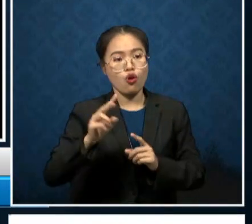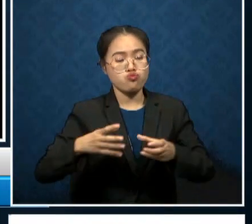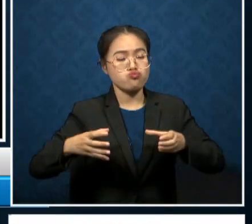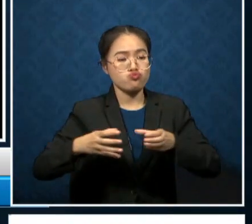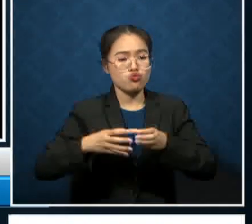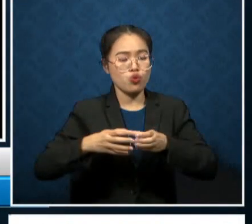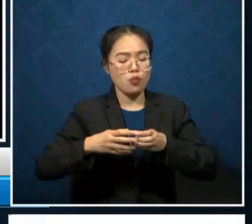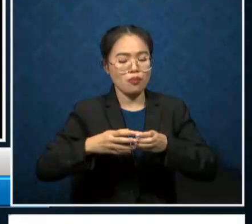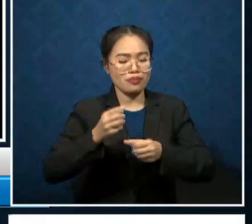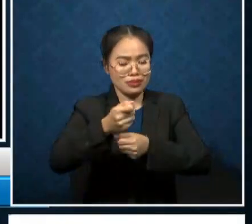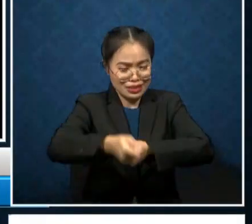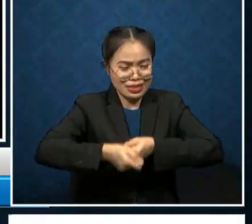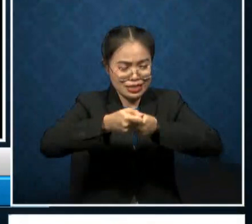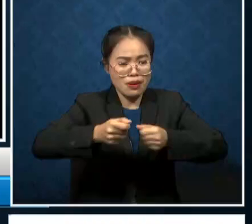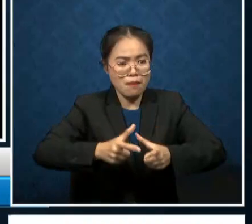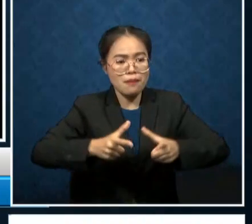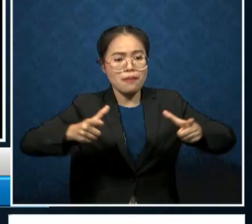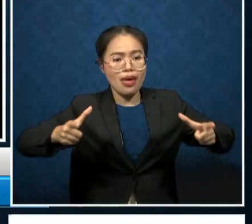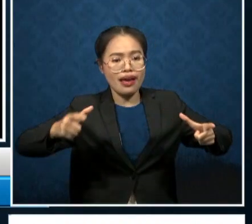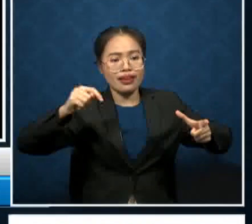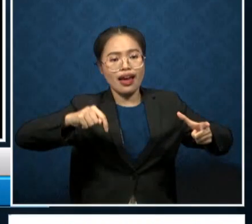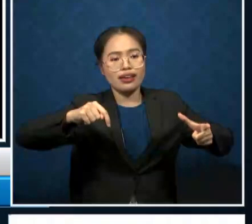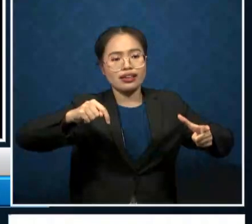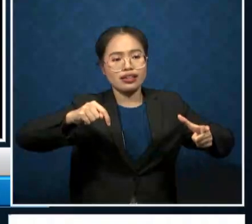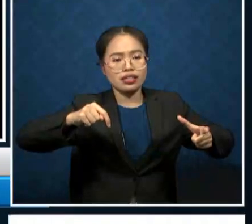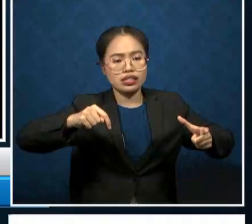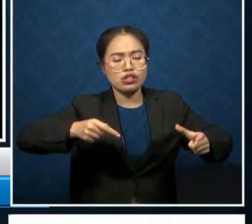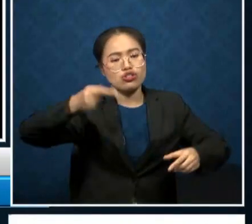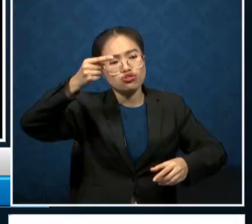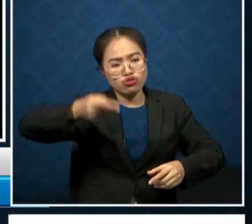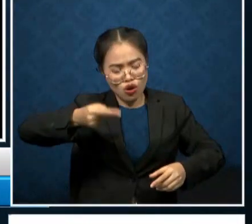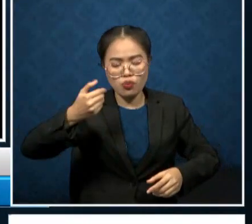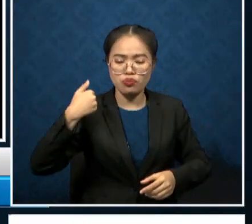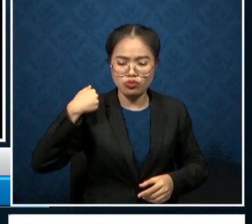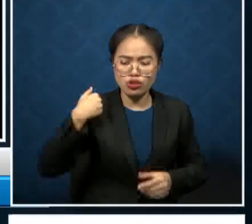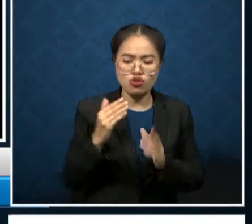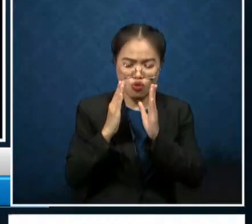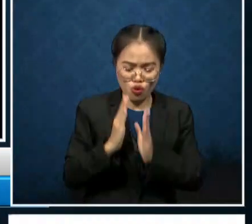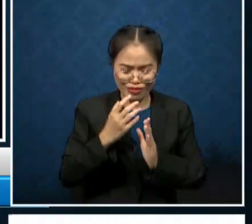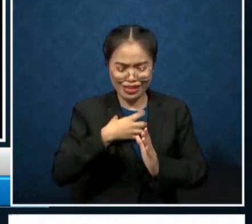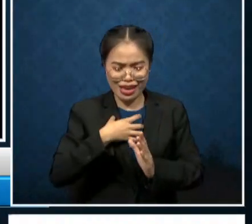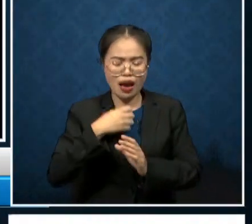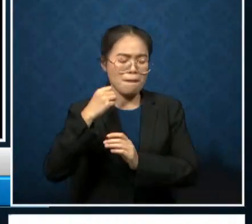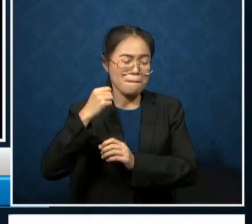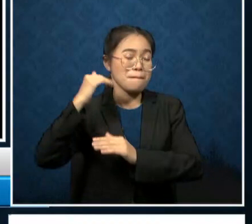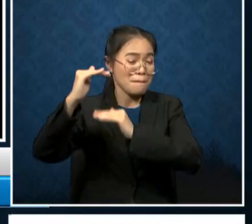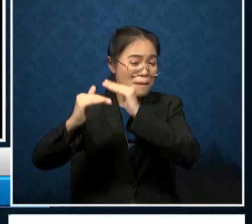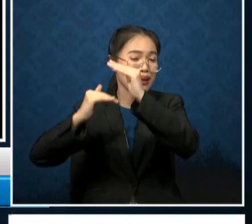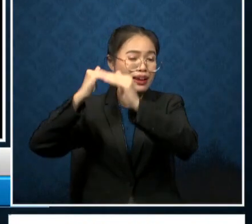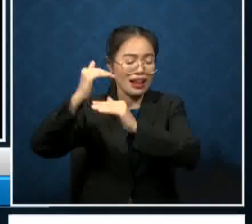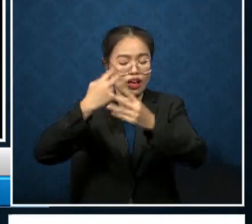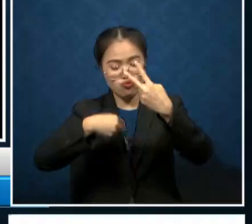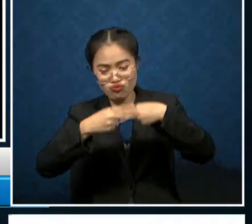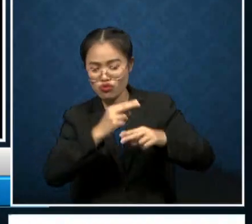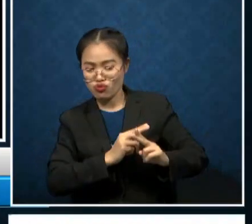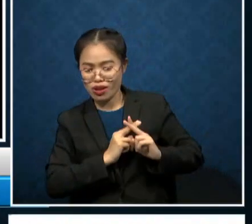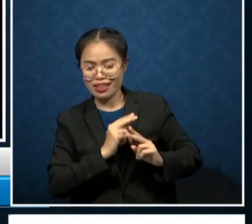สักครู่นะครับว่าเรามองการเกิดของแปลงใหญ่ต้องเกิดจากการความต้องการพัฒนาตนเองพึ่งตนเองให้ได้อยู่บน